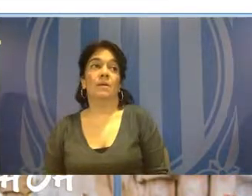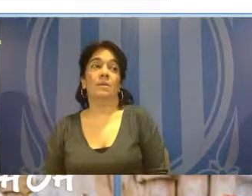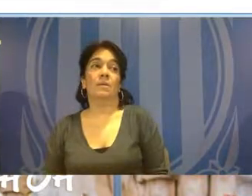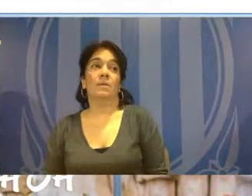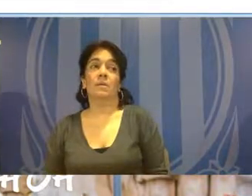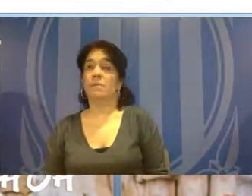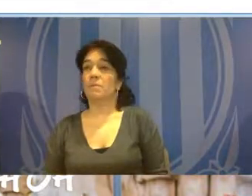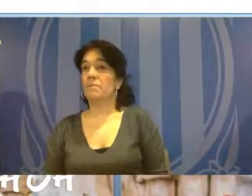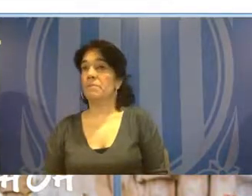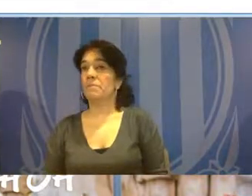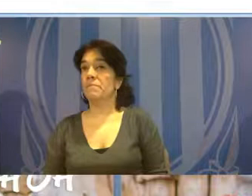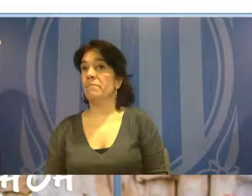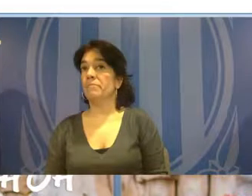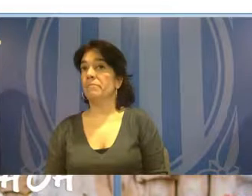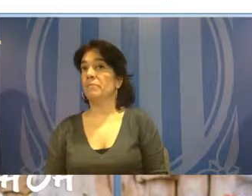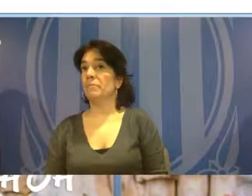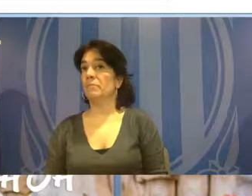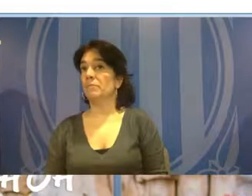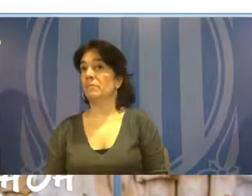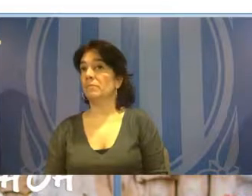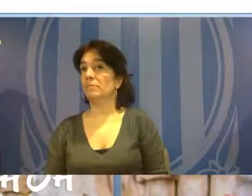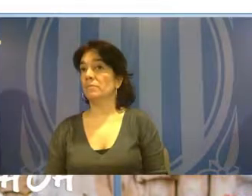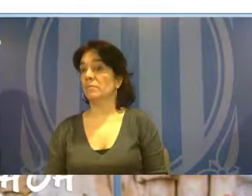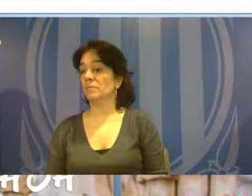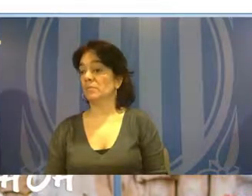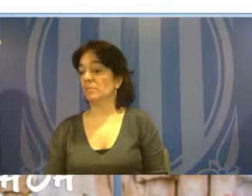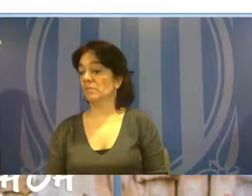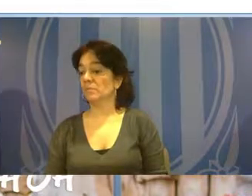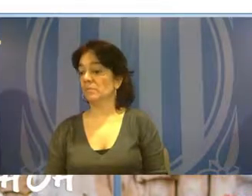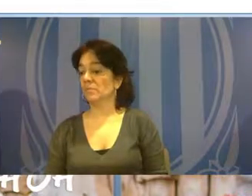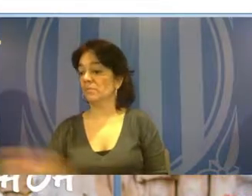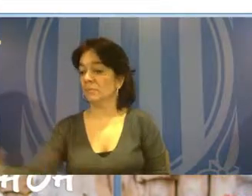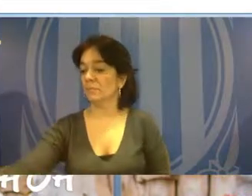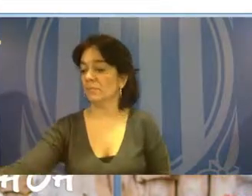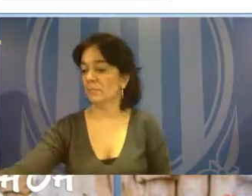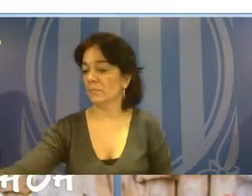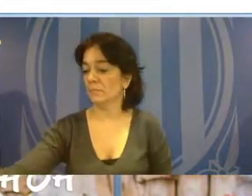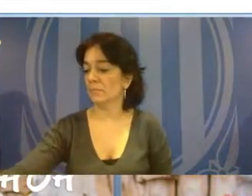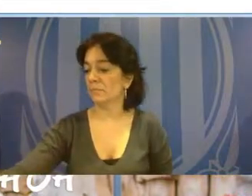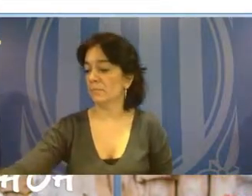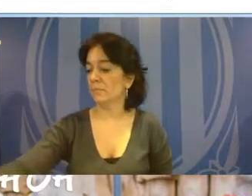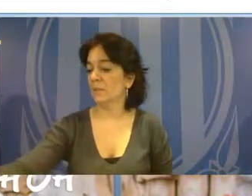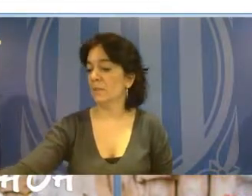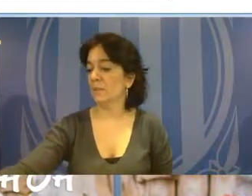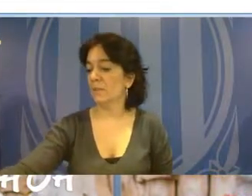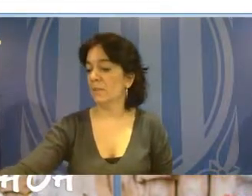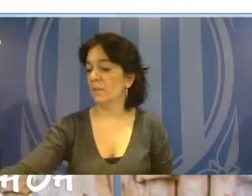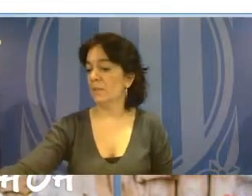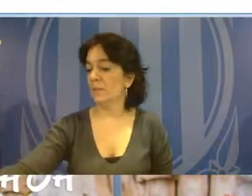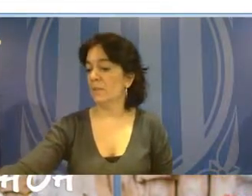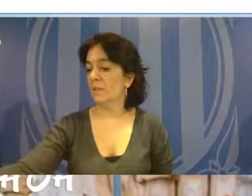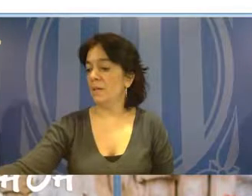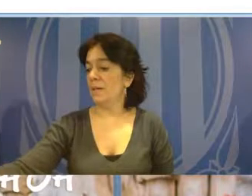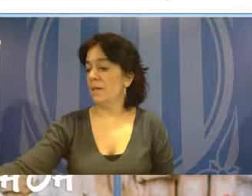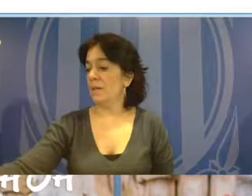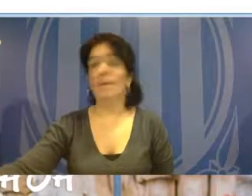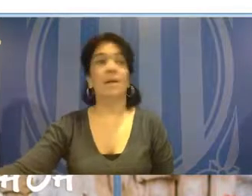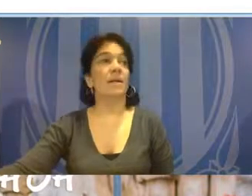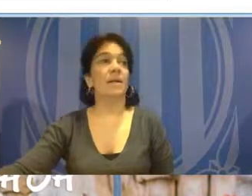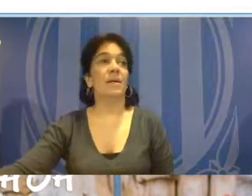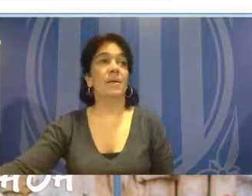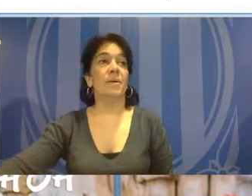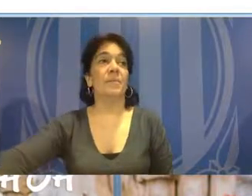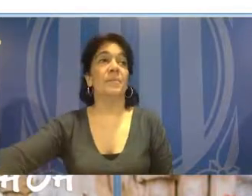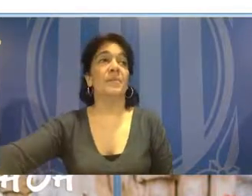ara fins ara només ens basem amb l'actitud de les persones, però si entre tots ho veiessin clar, seria